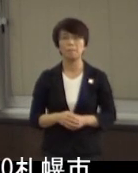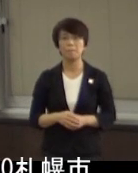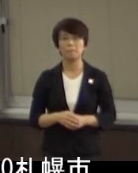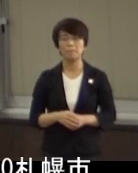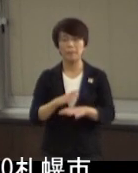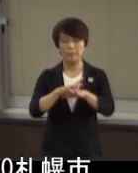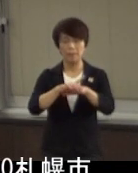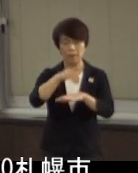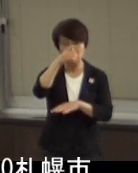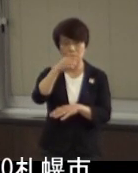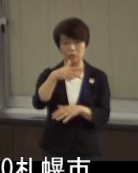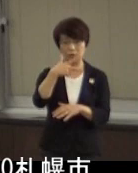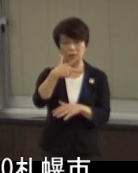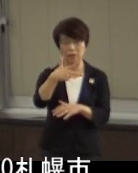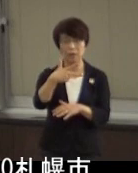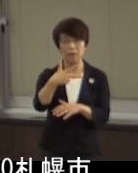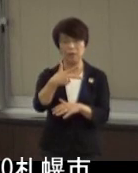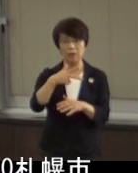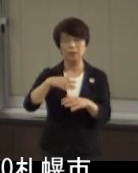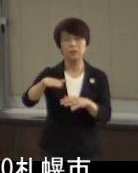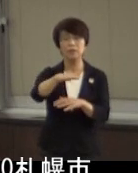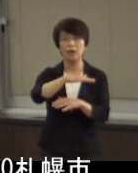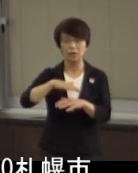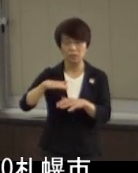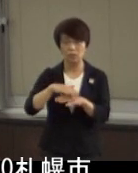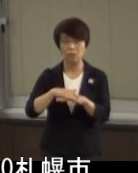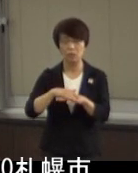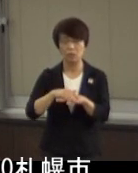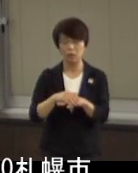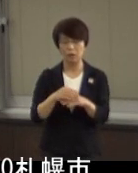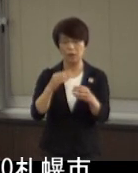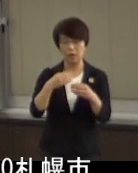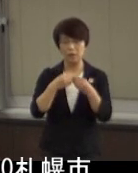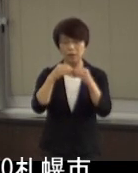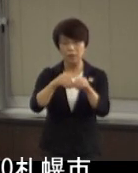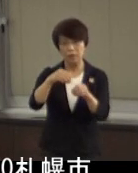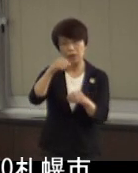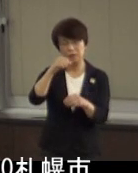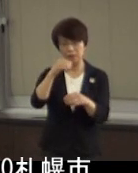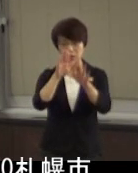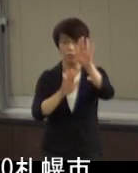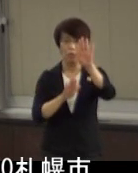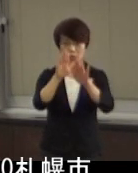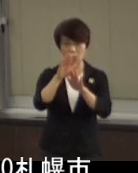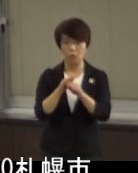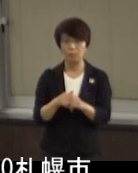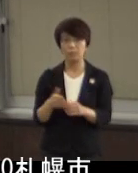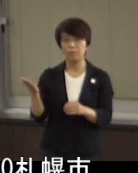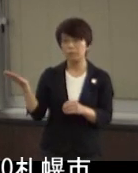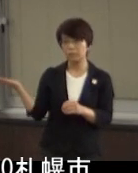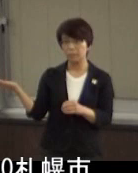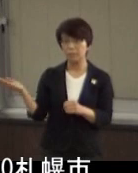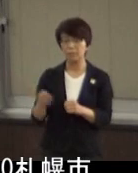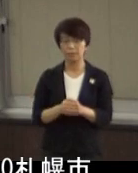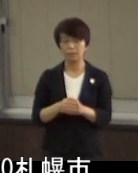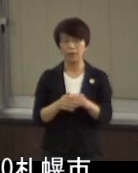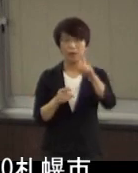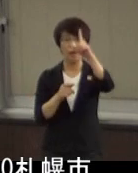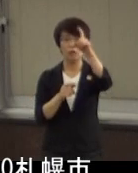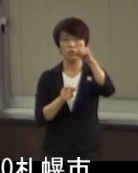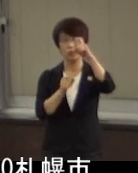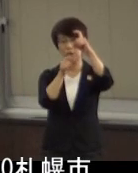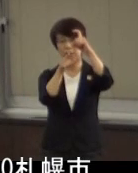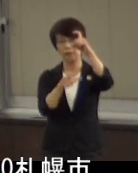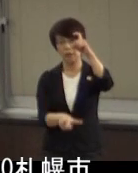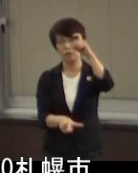ず市内の感染状況でございますけれども、こちらにありますように11月